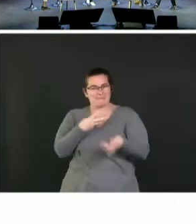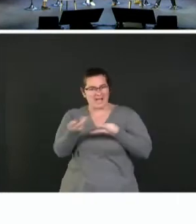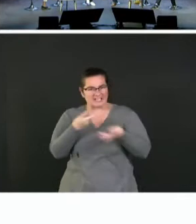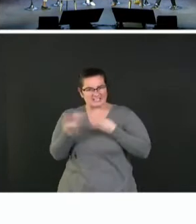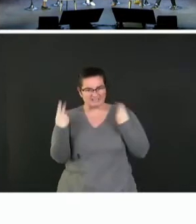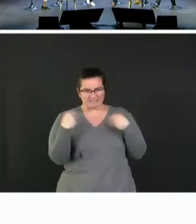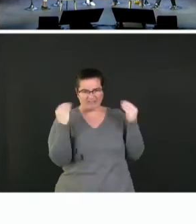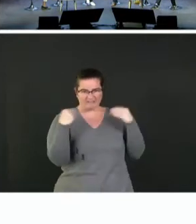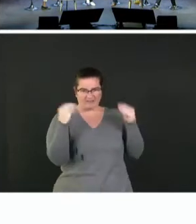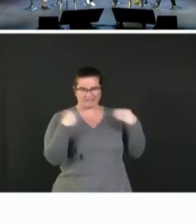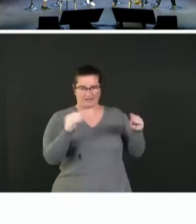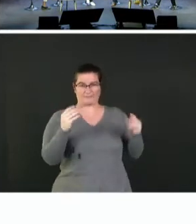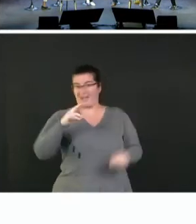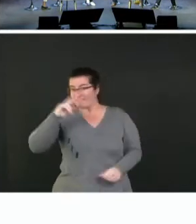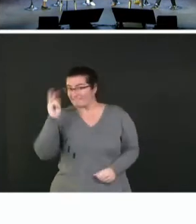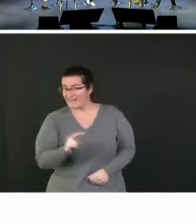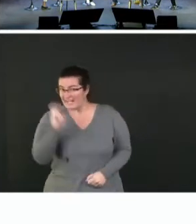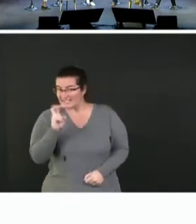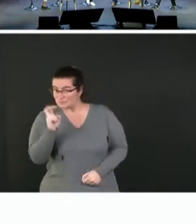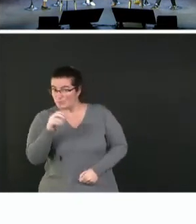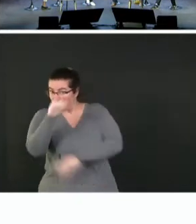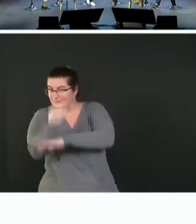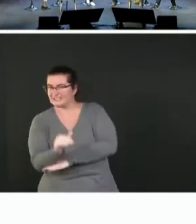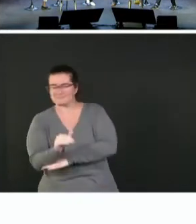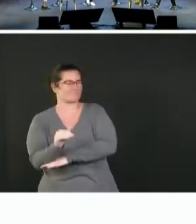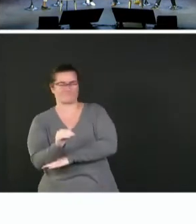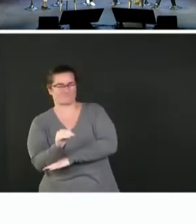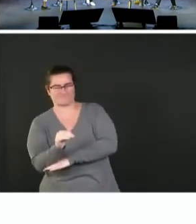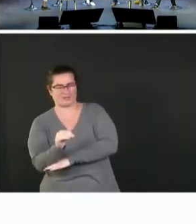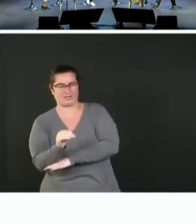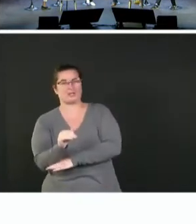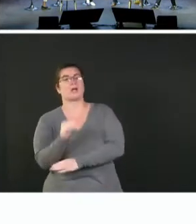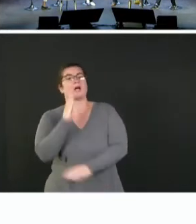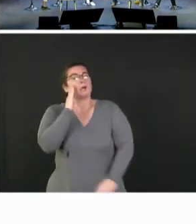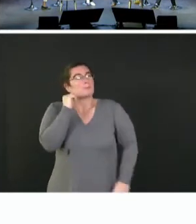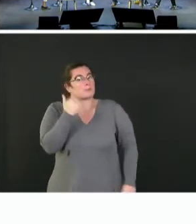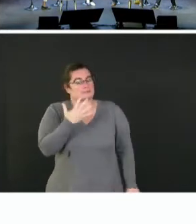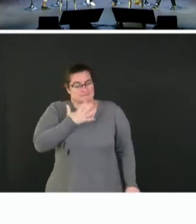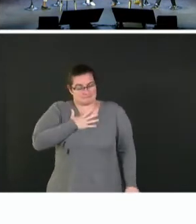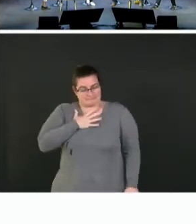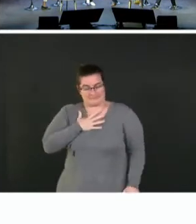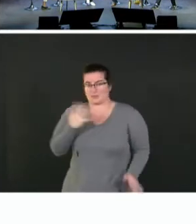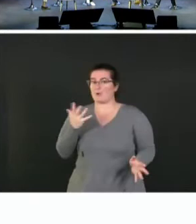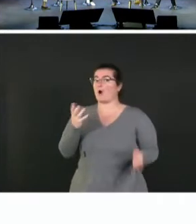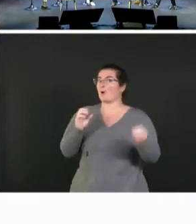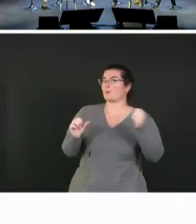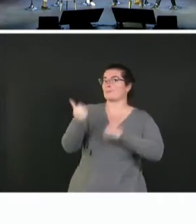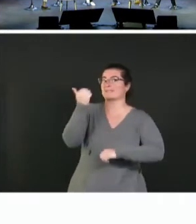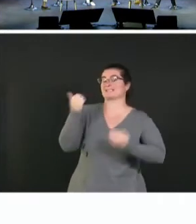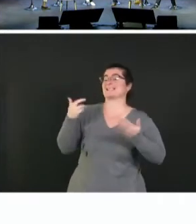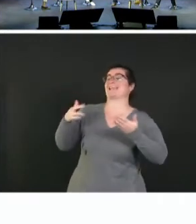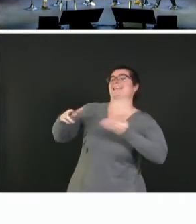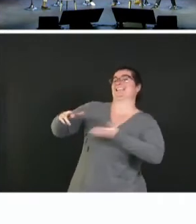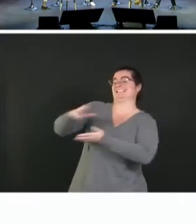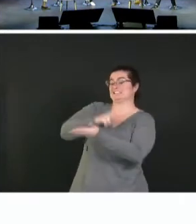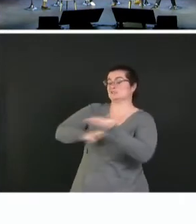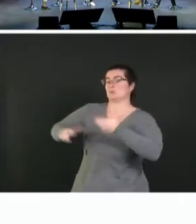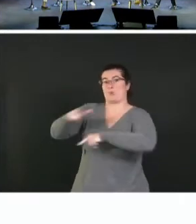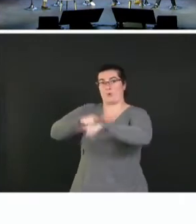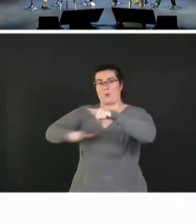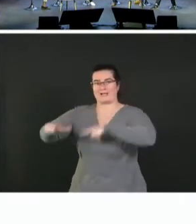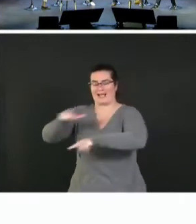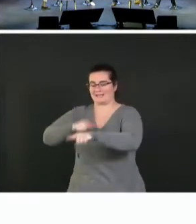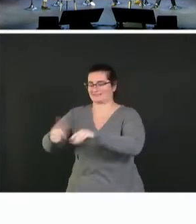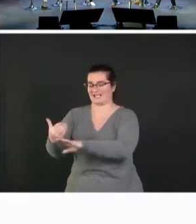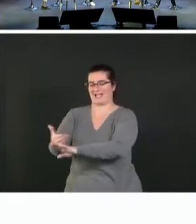de la biodiversité. Donc l'idée de bâtiments support de nature, c'est d'abord s'inspirer du contexte local, à travers des inventaires en